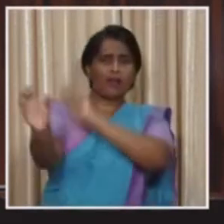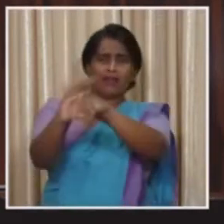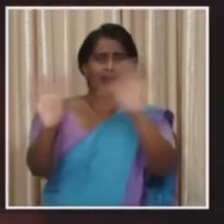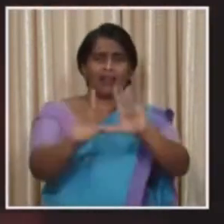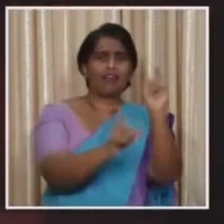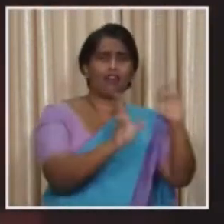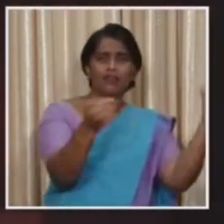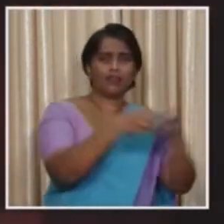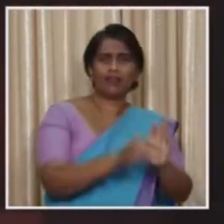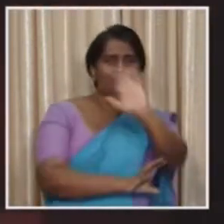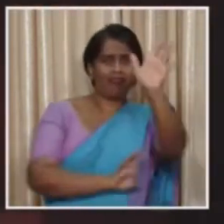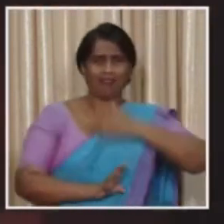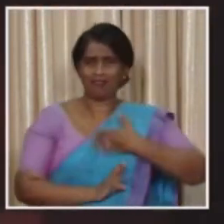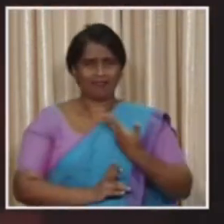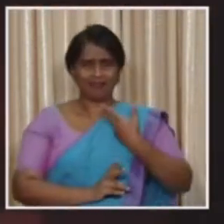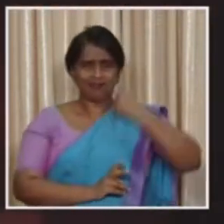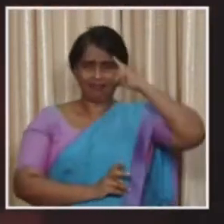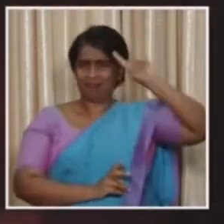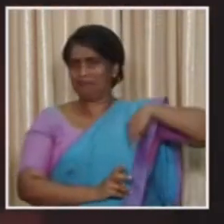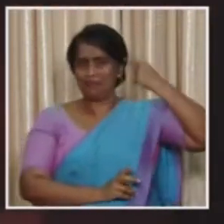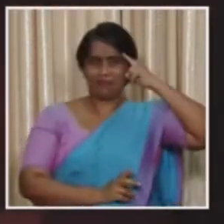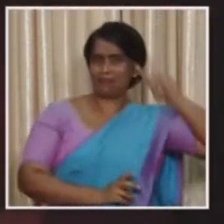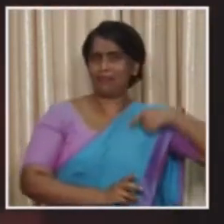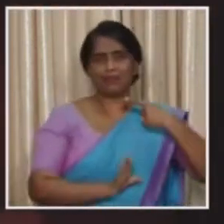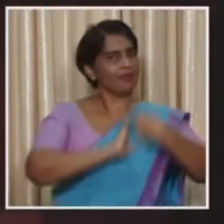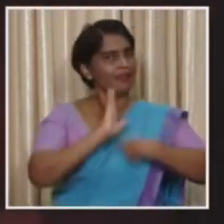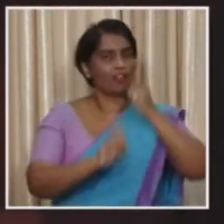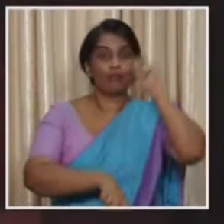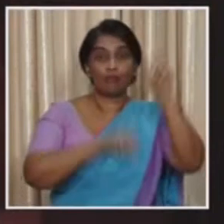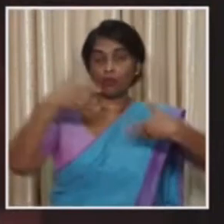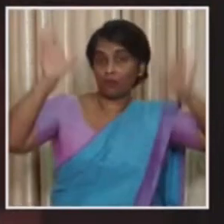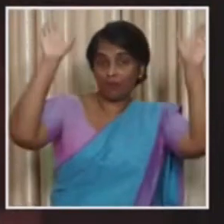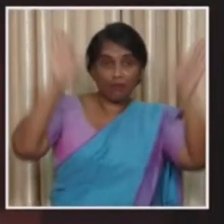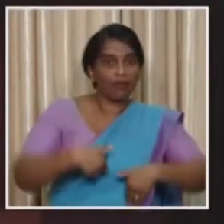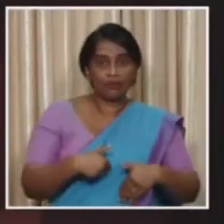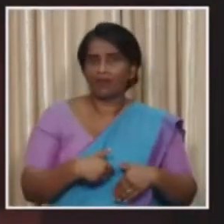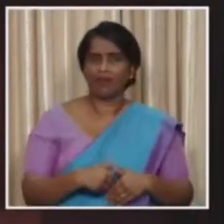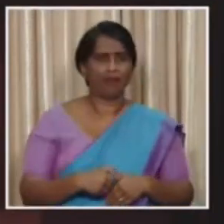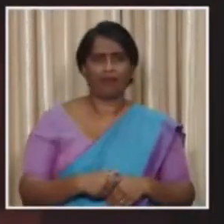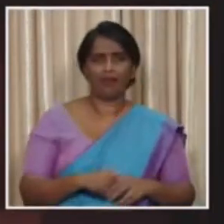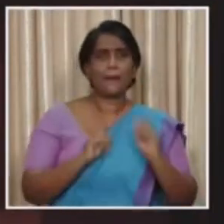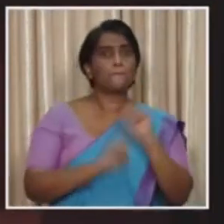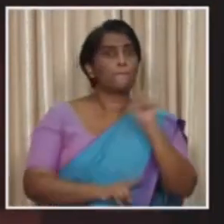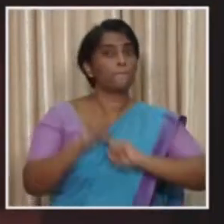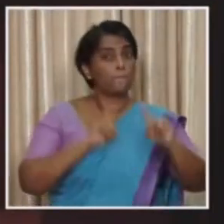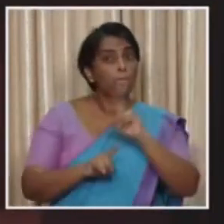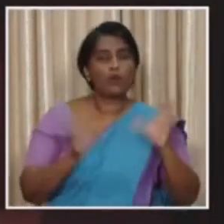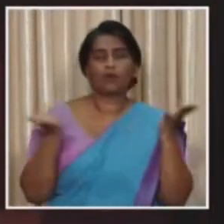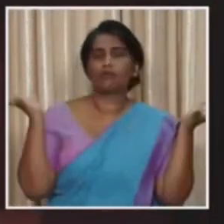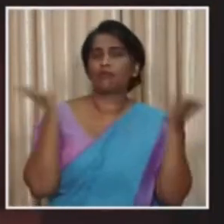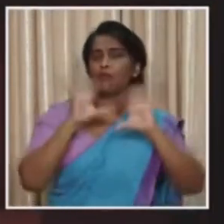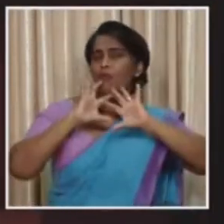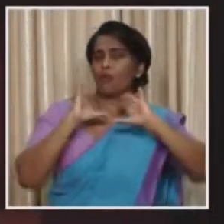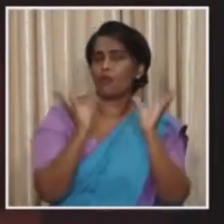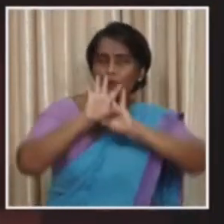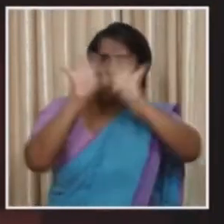මට ඕනෝන වෙලාවට මේ රටේ නිලධාරීන් ගෙන්නනවා වෙනුවට පාර්ලිමේන්තුව පොදුවේ ඕනෑම වෙලාවක